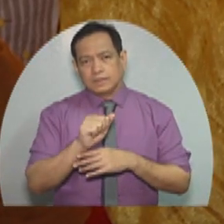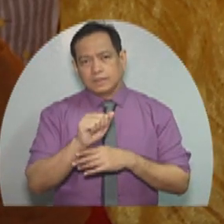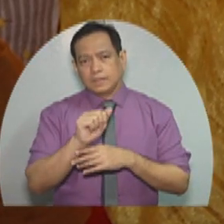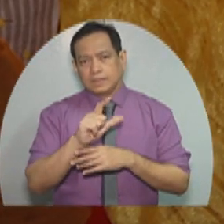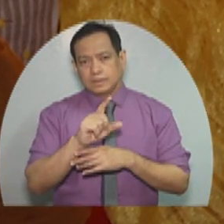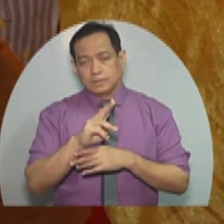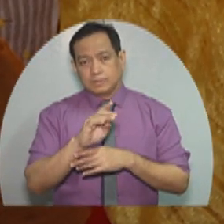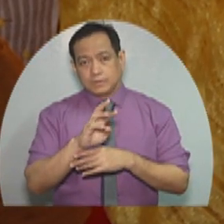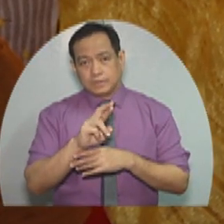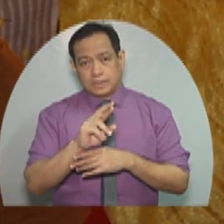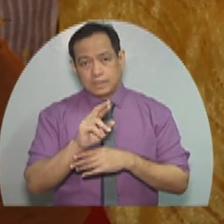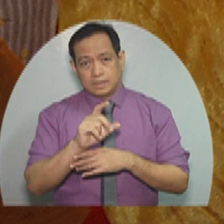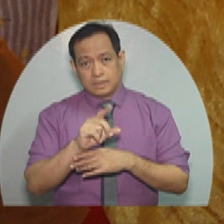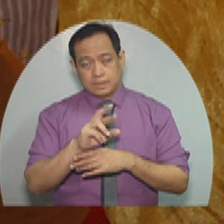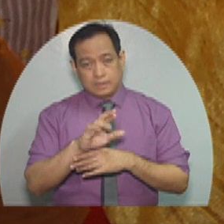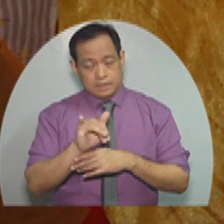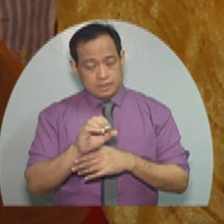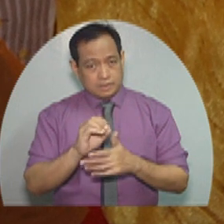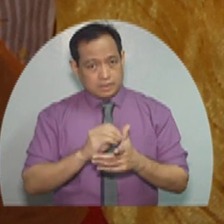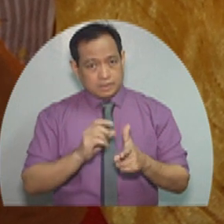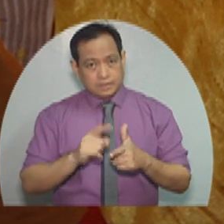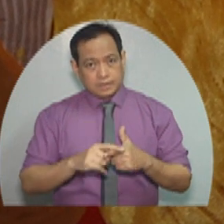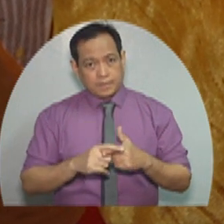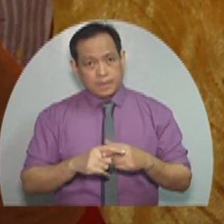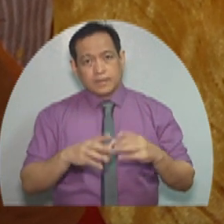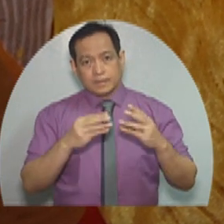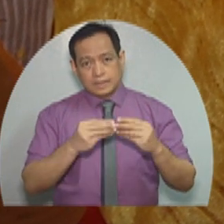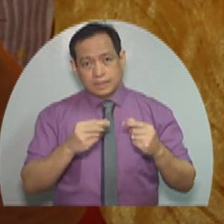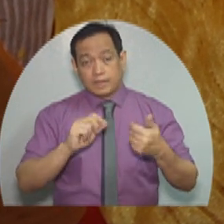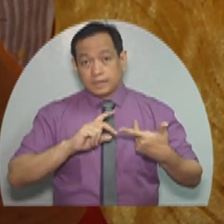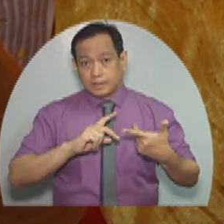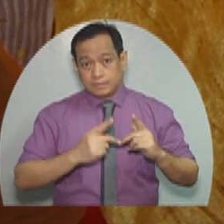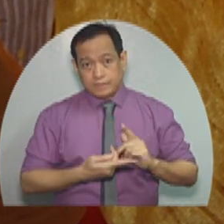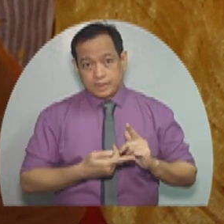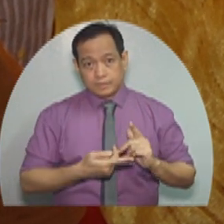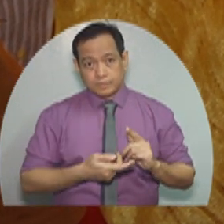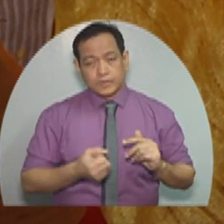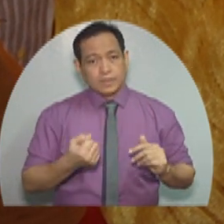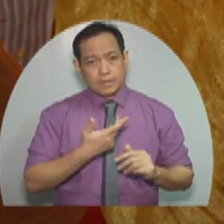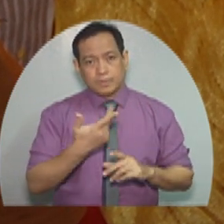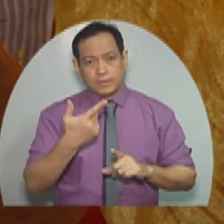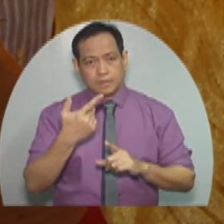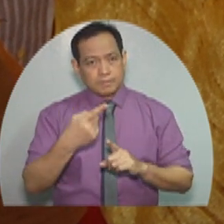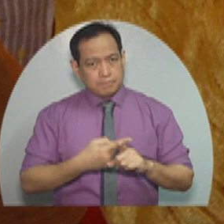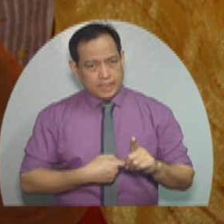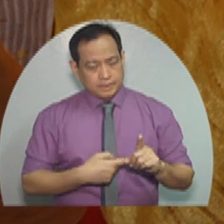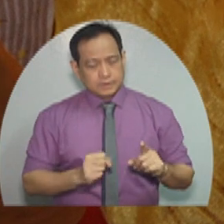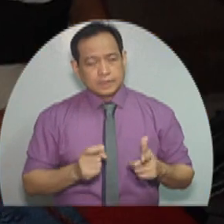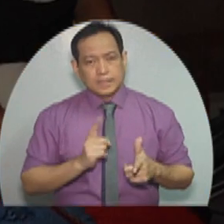albularyo. Tapos po nun, tapos natanggal po yung sasakit niya ng ilang buwan po.